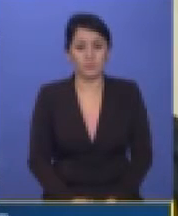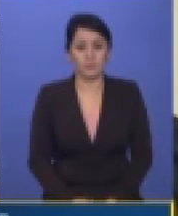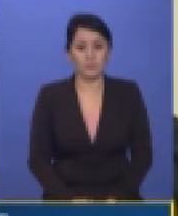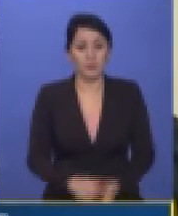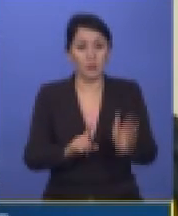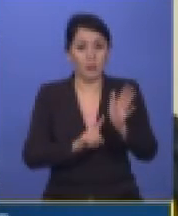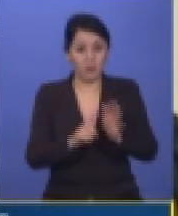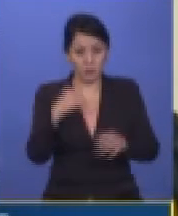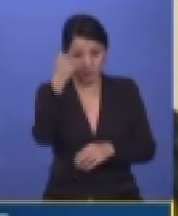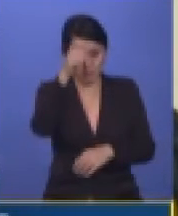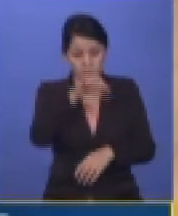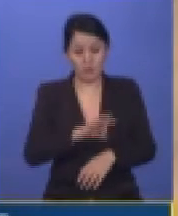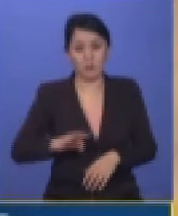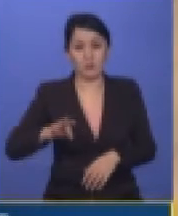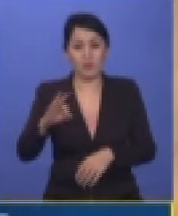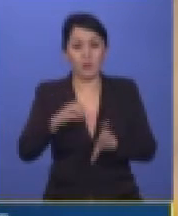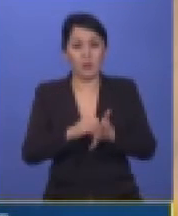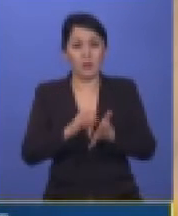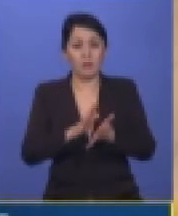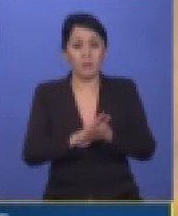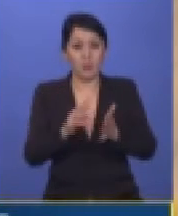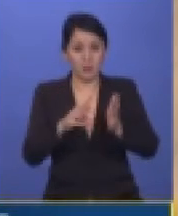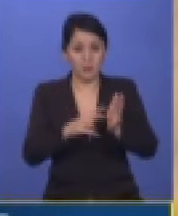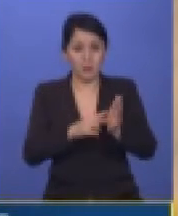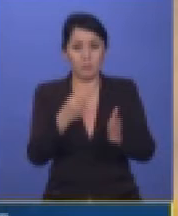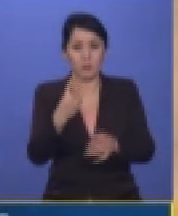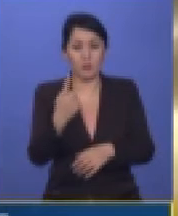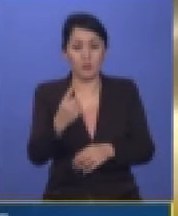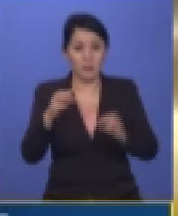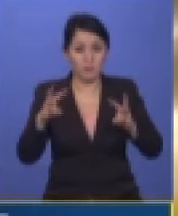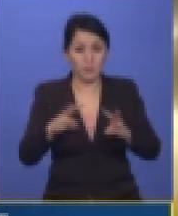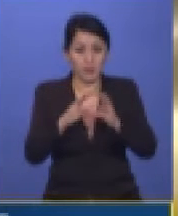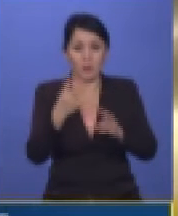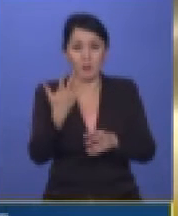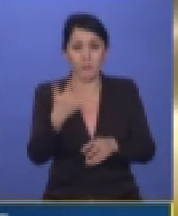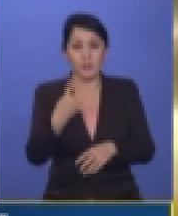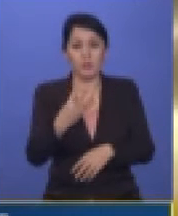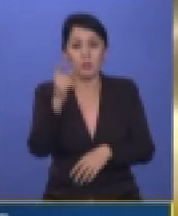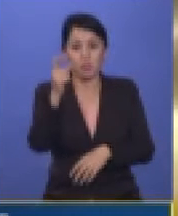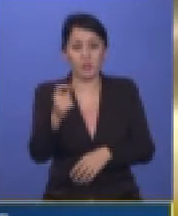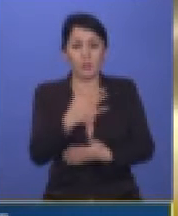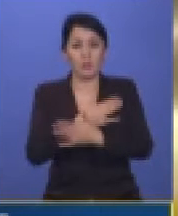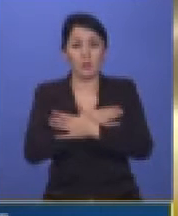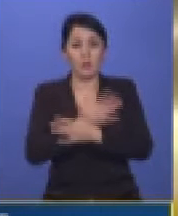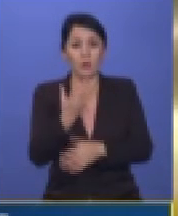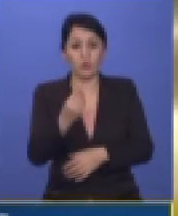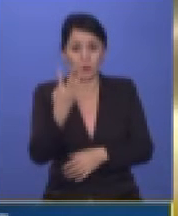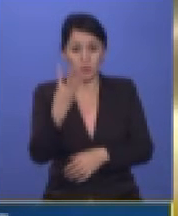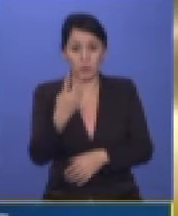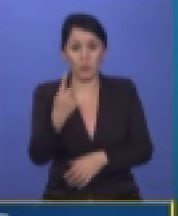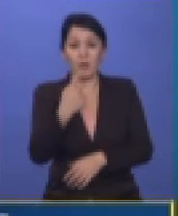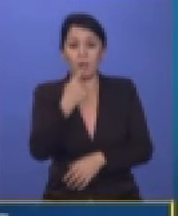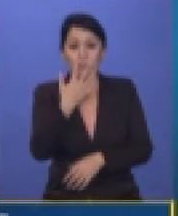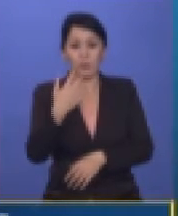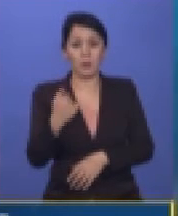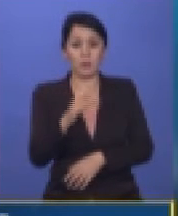С начала года на территории области зарегистрирован 731 пожар, 53 человека погибли. Еще 41 получил тяжелые